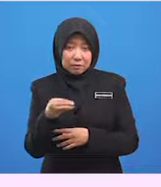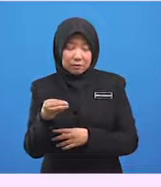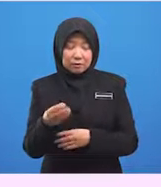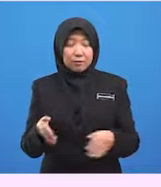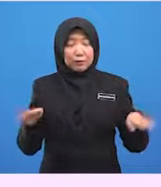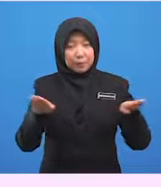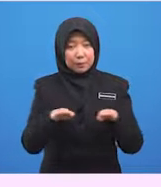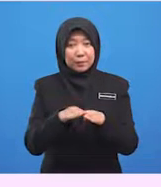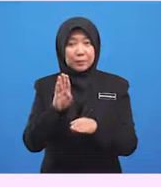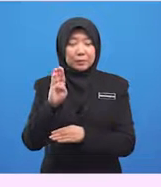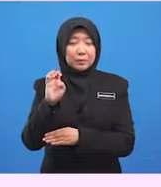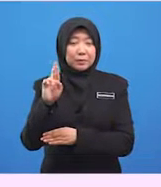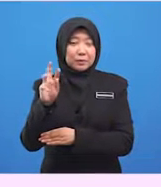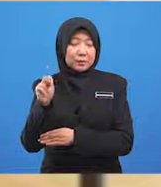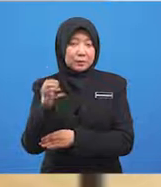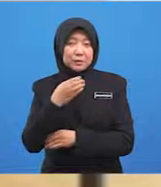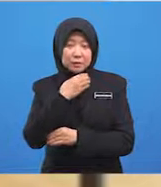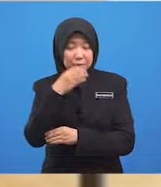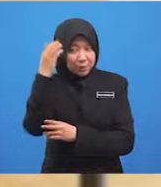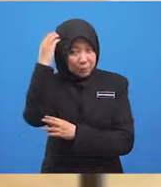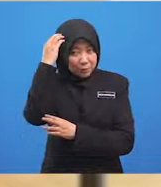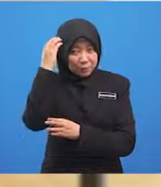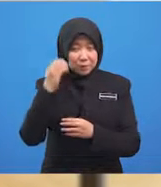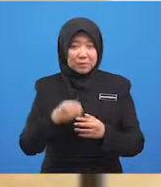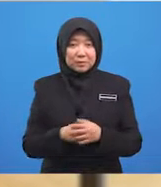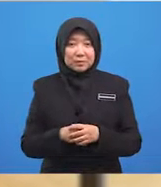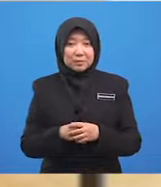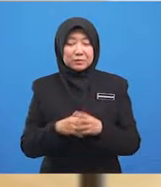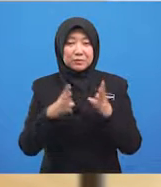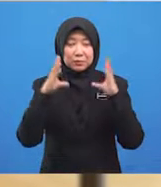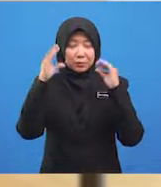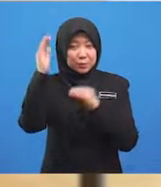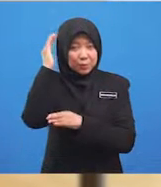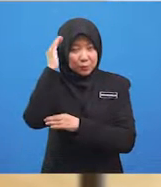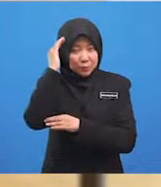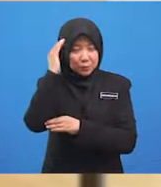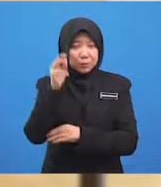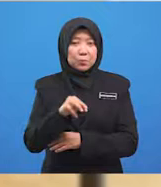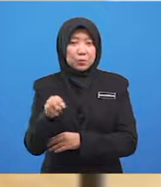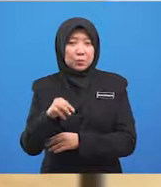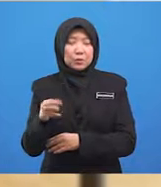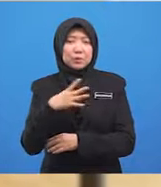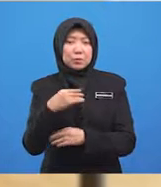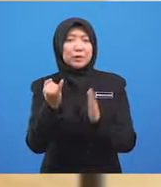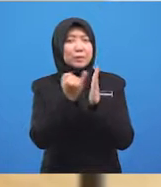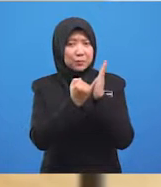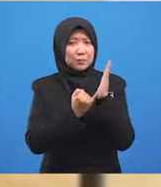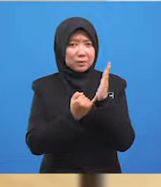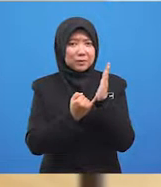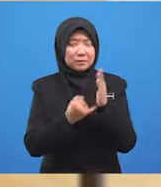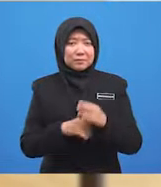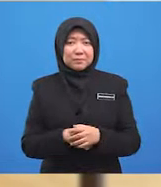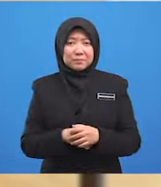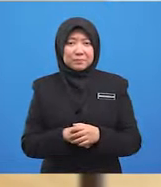lembah bernams lamo h c kutahu agar murid-murid hadiah suka melukis bukan